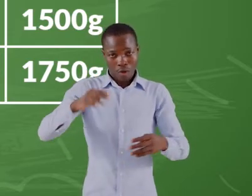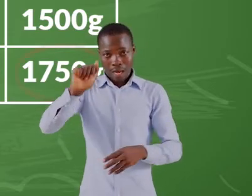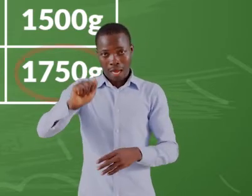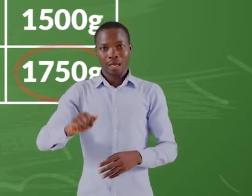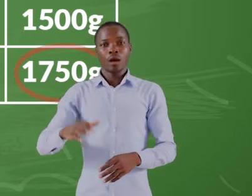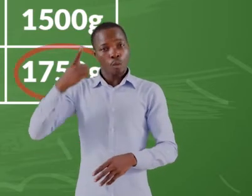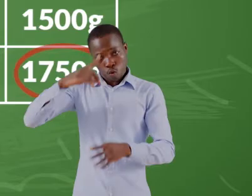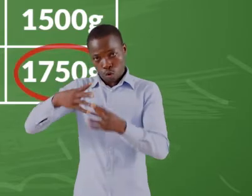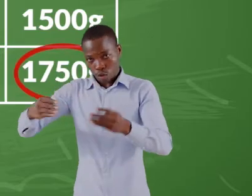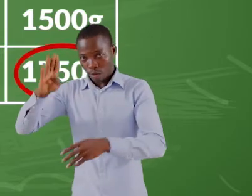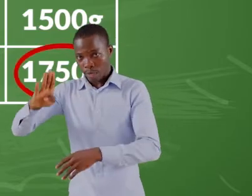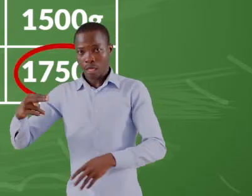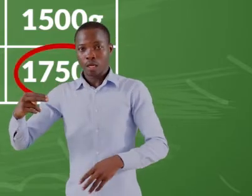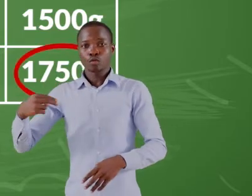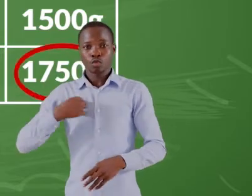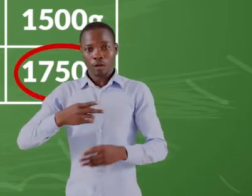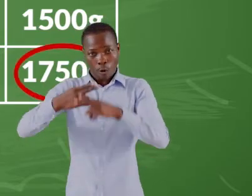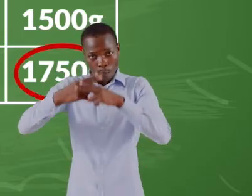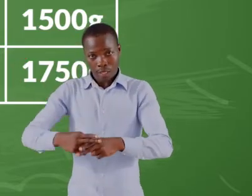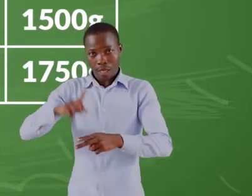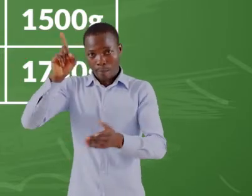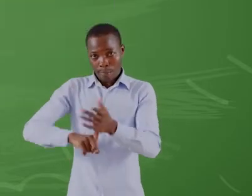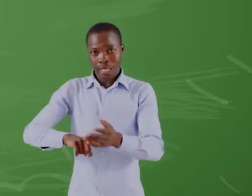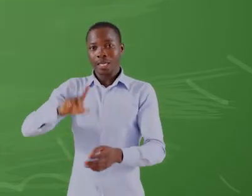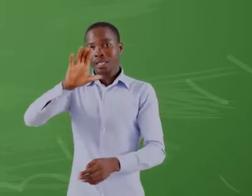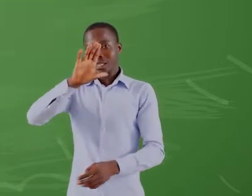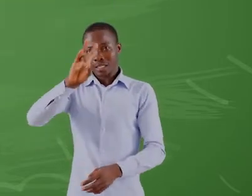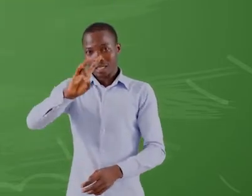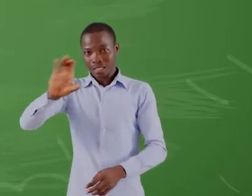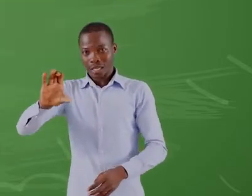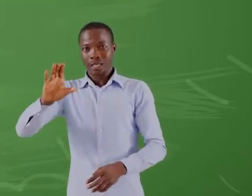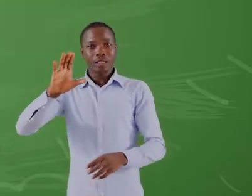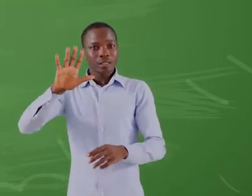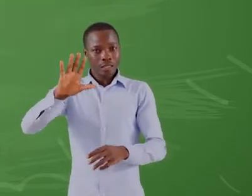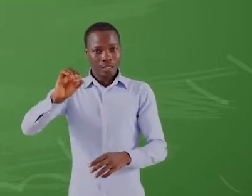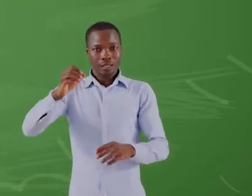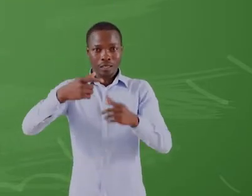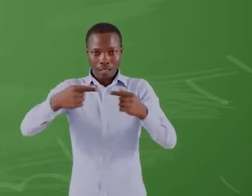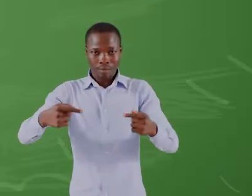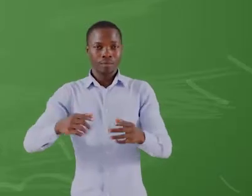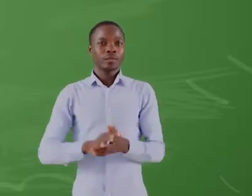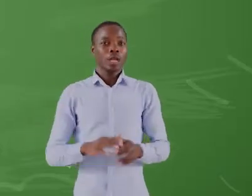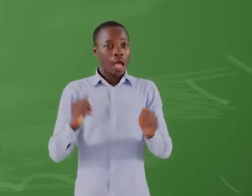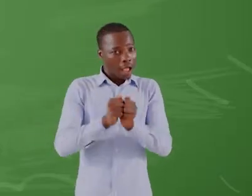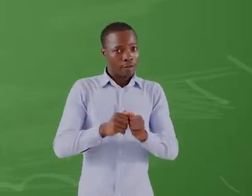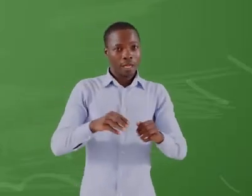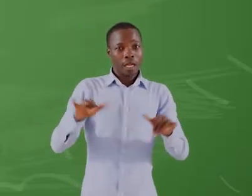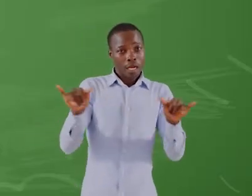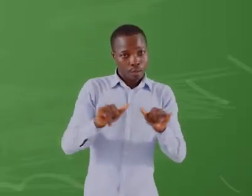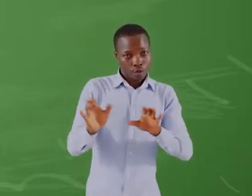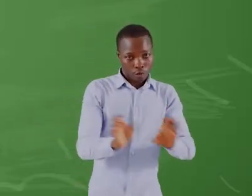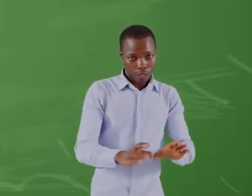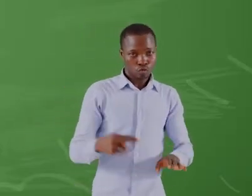pesé 1750 grammes. À partir de ces mesures effectuées, nous allons déterminer